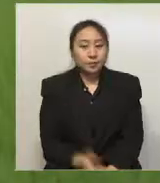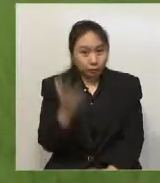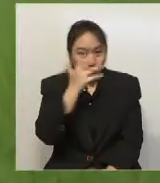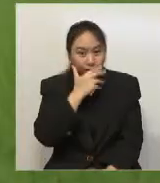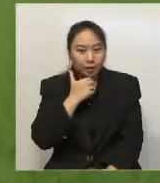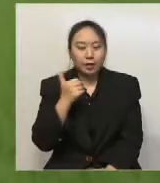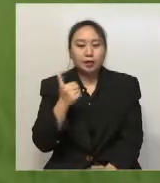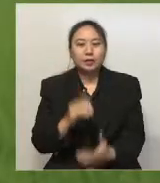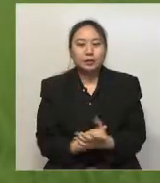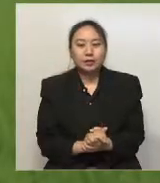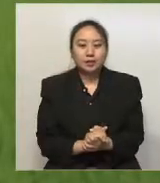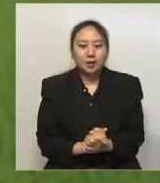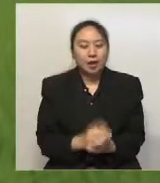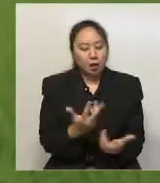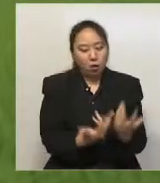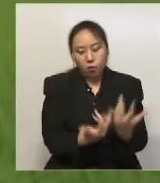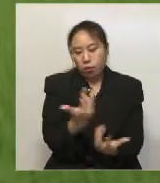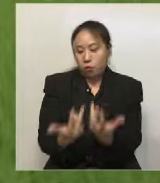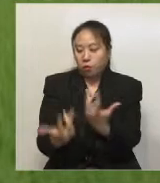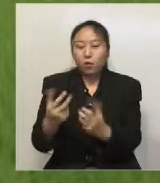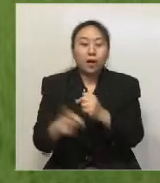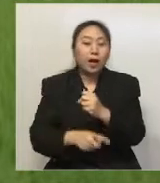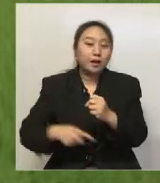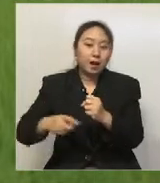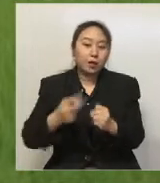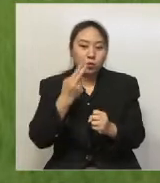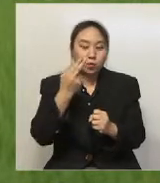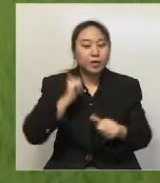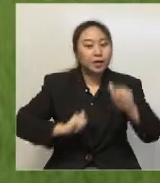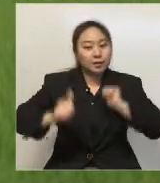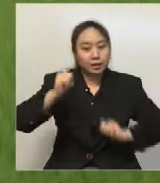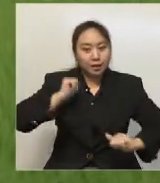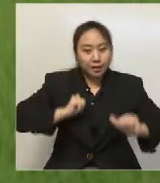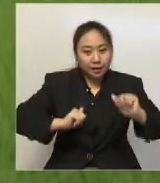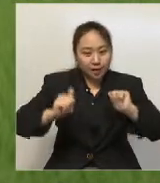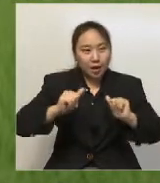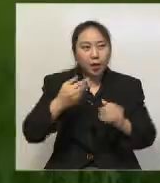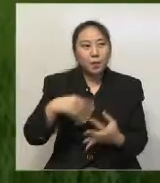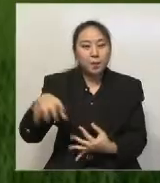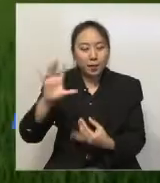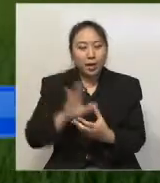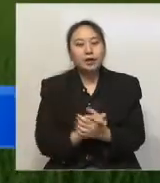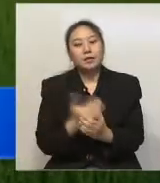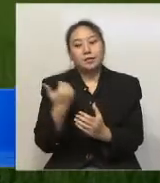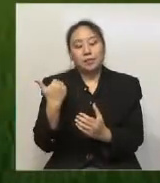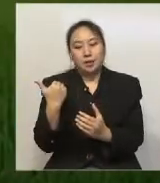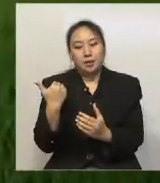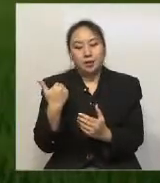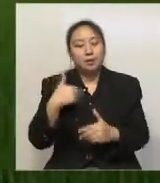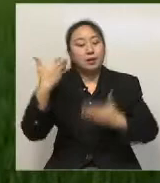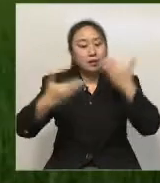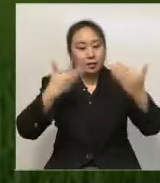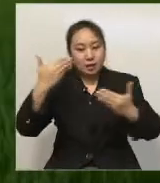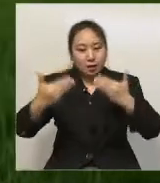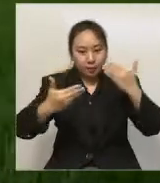มาสวยไหม สวยมากนะคะ น ี่การแสดงระบำแบบเพลงสาวราวเวียง ก็เป็นอีกหนึ่งกิจกร